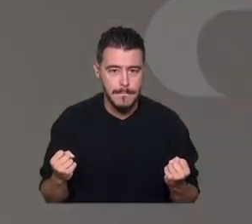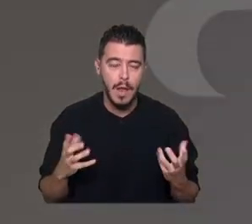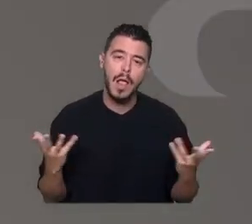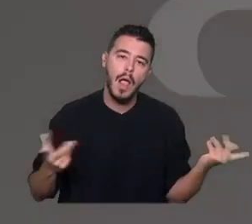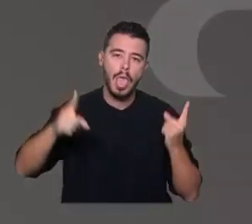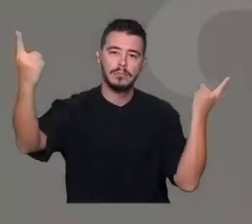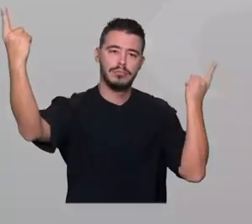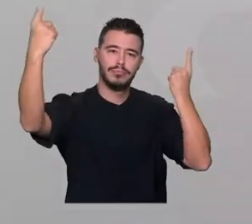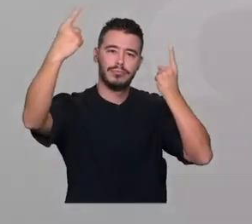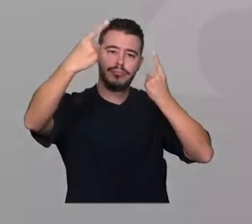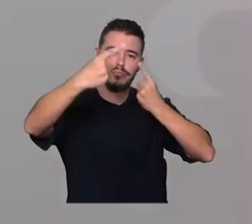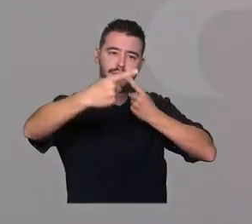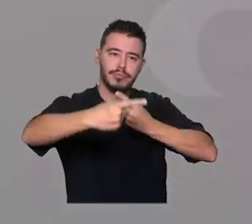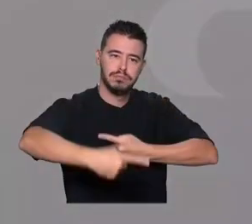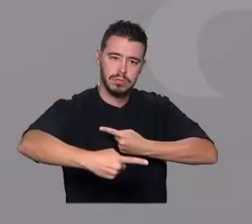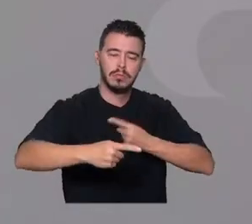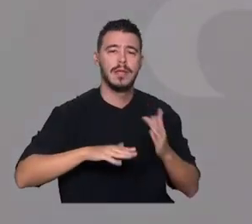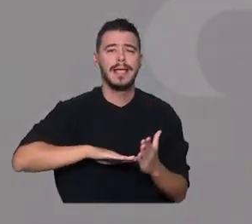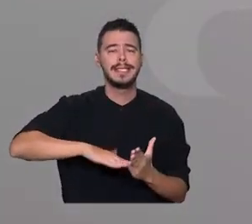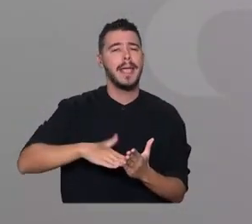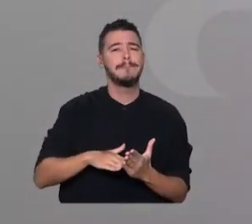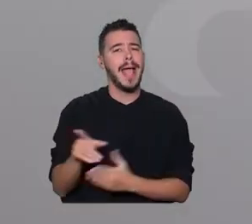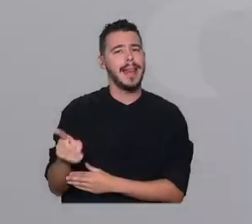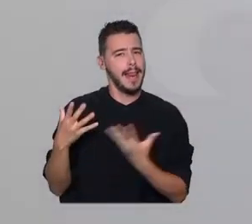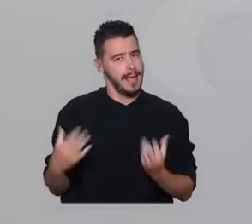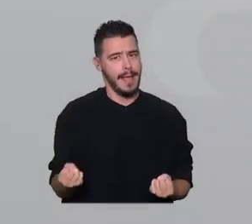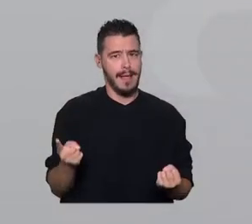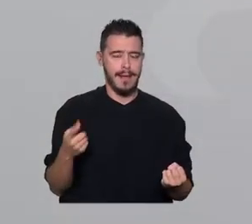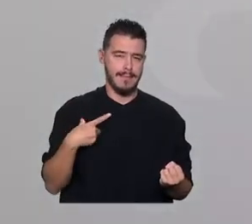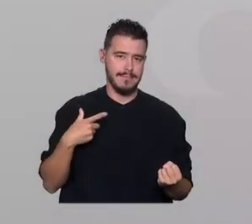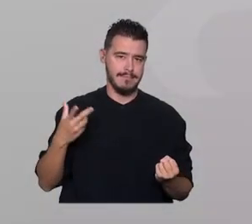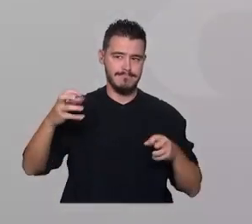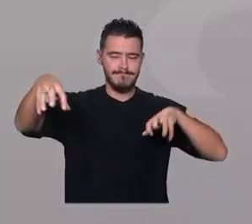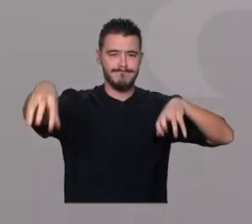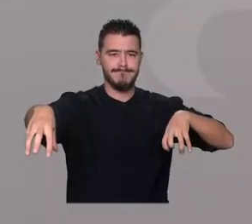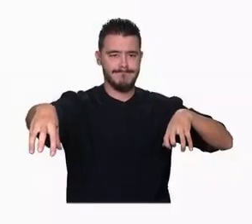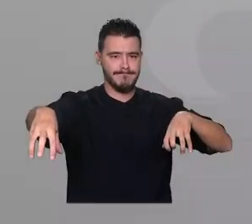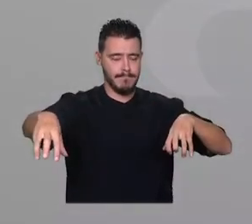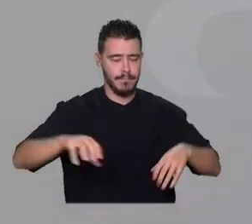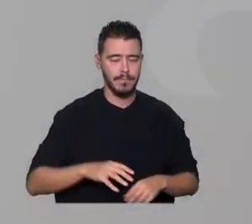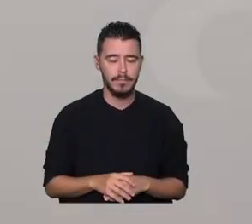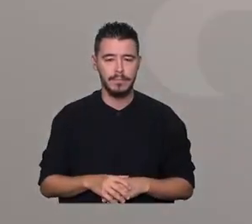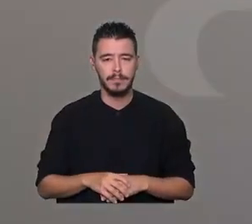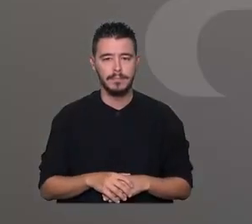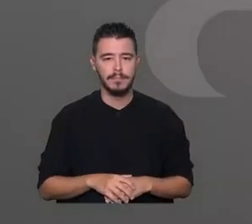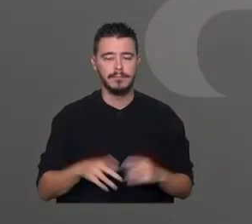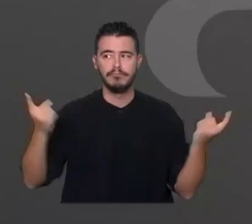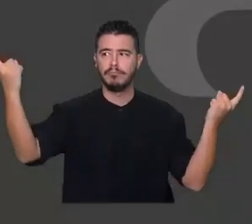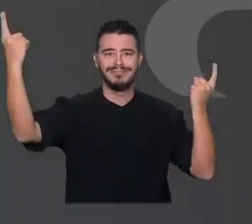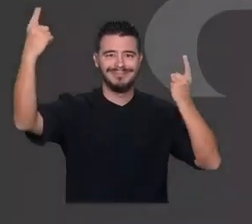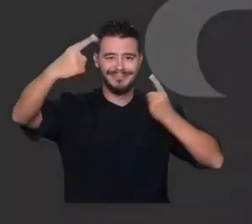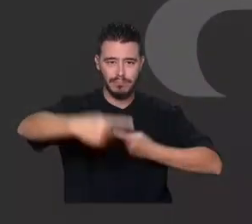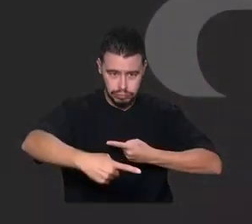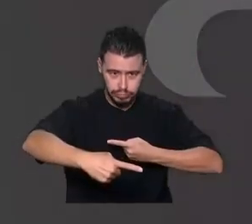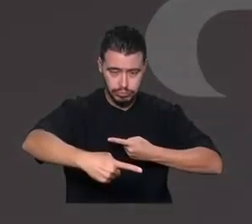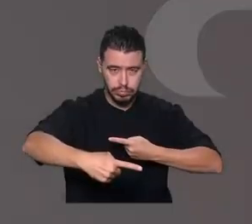οι μπάρες. Υπάρχουν δύο υπάλληλοι εκεί που χειρίζονται τους διακόπτες. Έριξαν τις μπάρες,